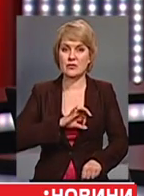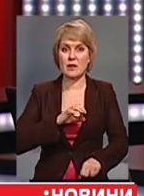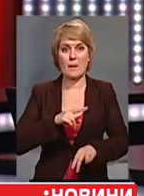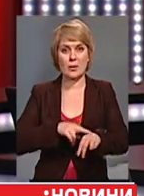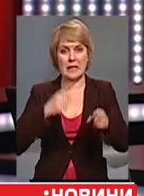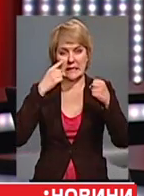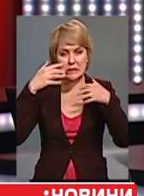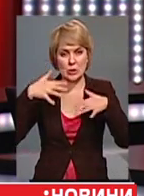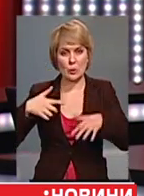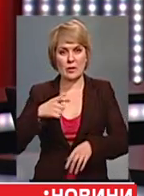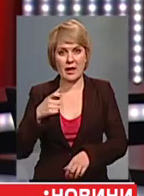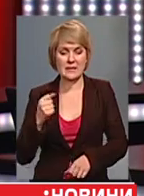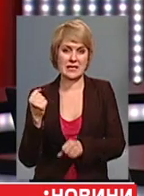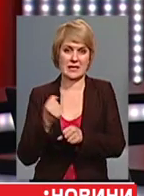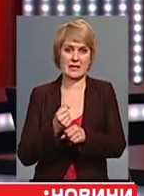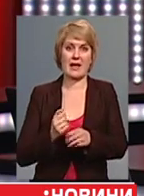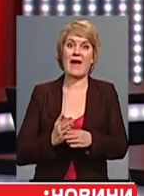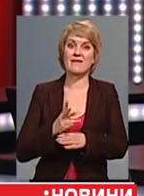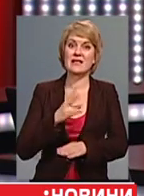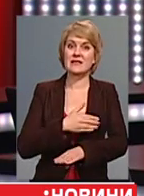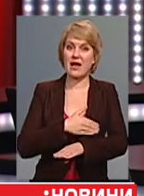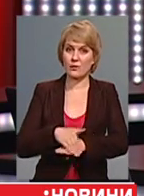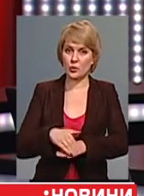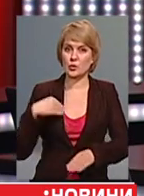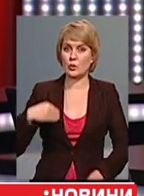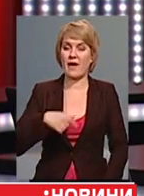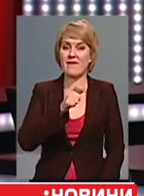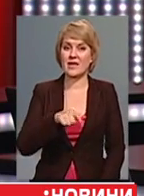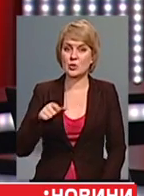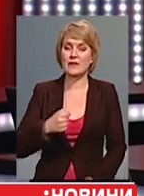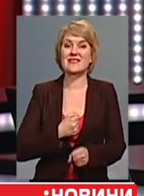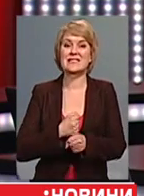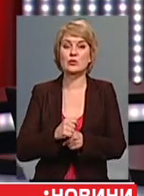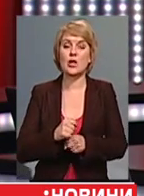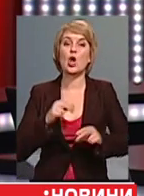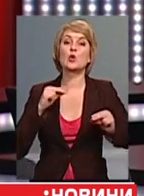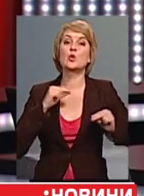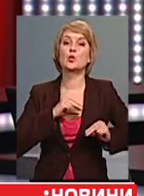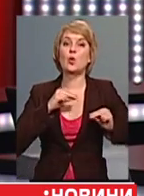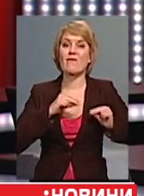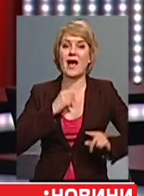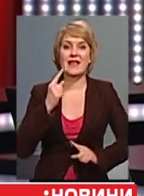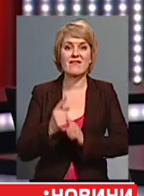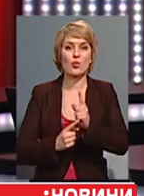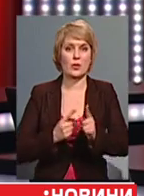сльозогінний газ і кийки. Вийти на вулиці французів змусила трудова реформа. Що саме в ній так обурило людей, розповість Марія